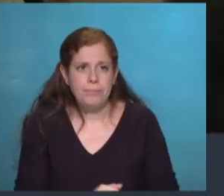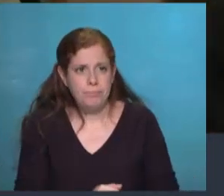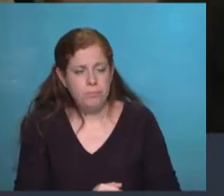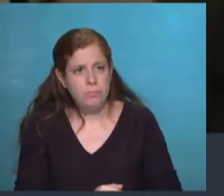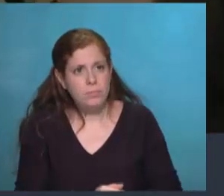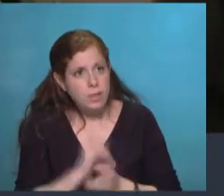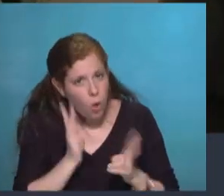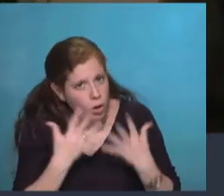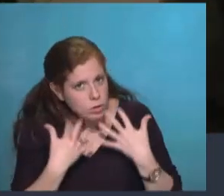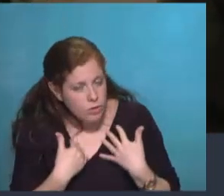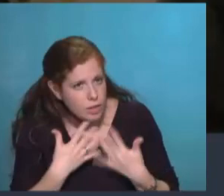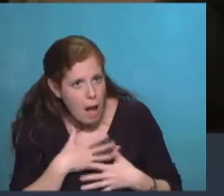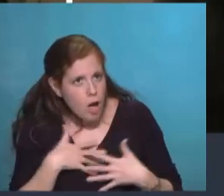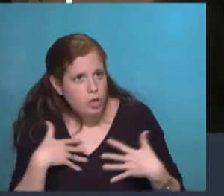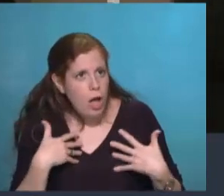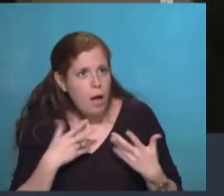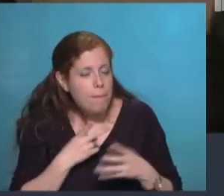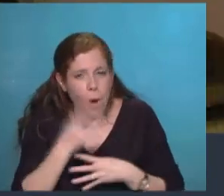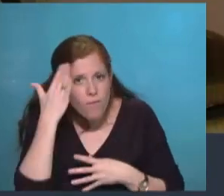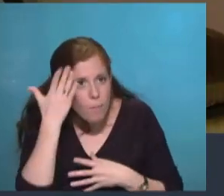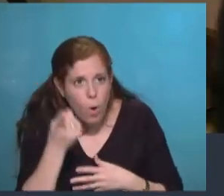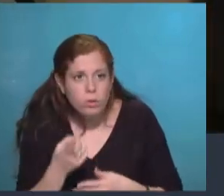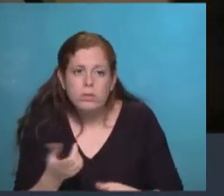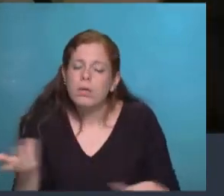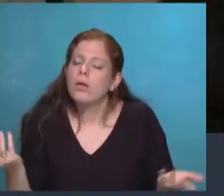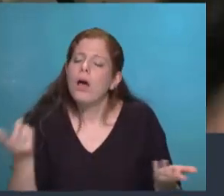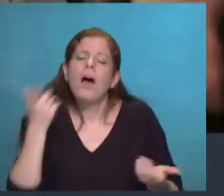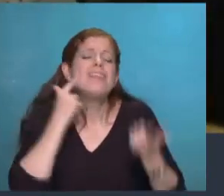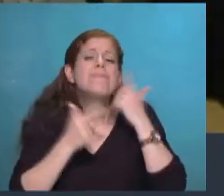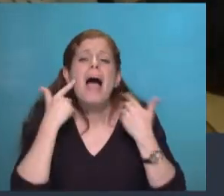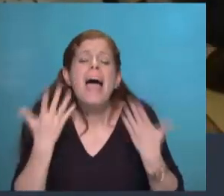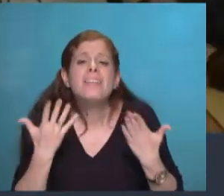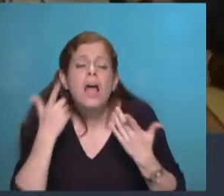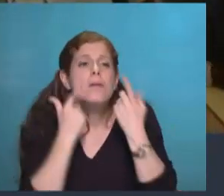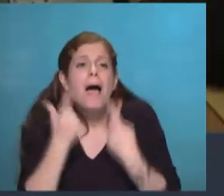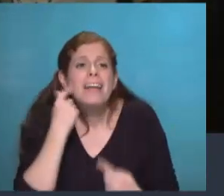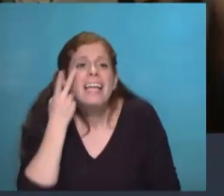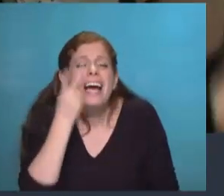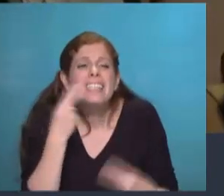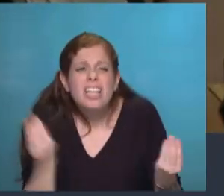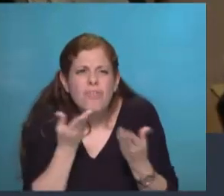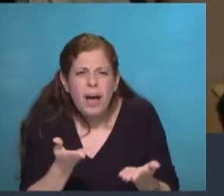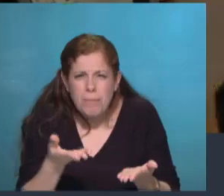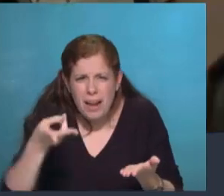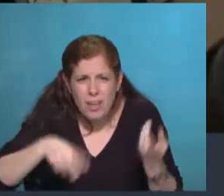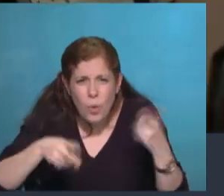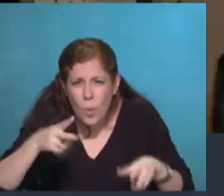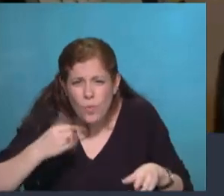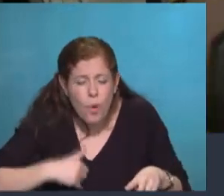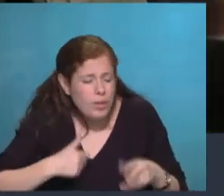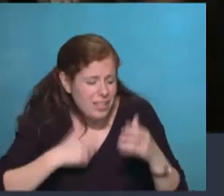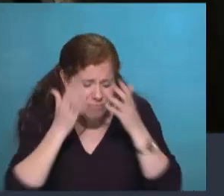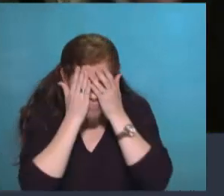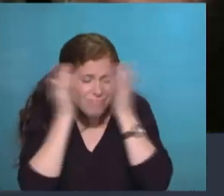לשתף אותי בהרגשה, מה עובר בראש? לא, אני בכיתי, אני בכיתי, אני ראיתי את הדברים האלה, אני נפלתי. אני